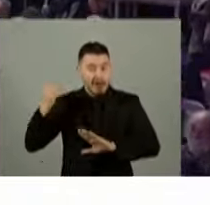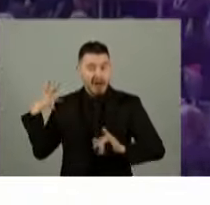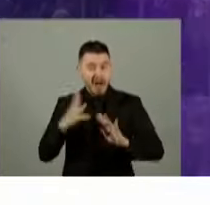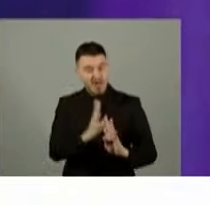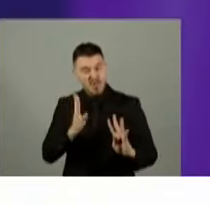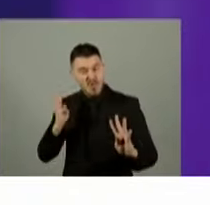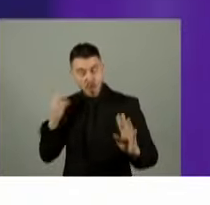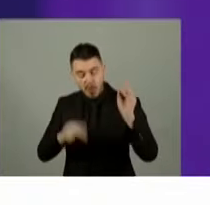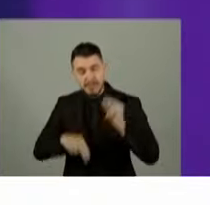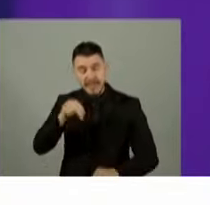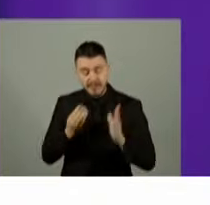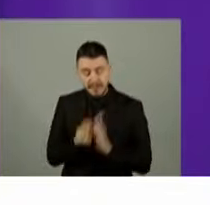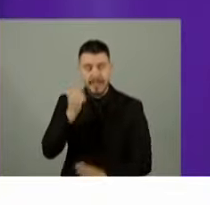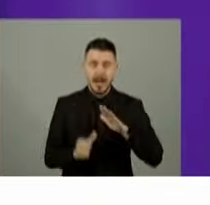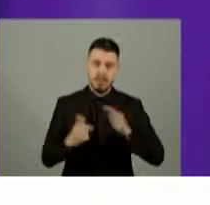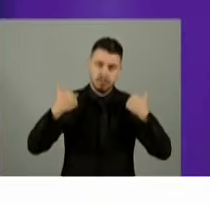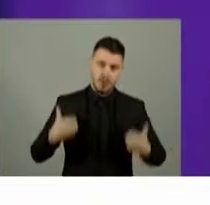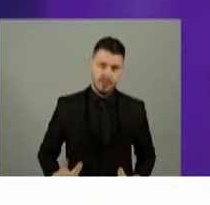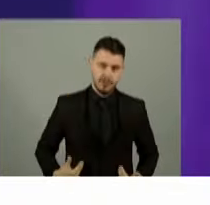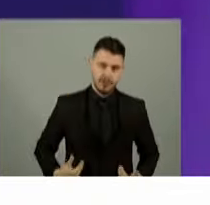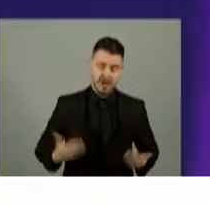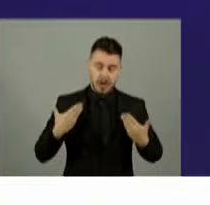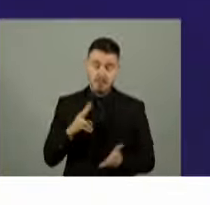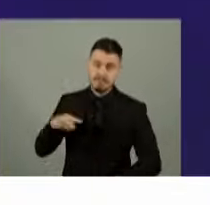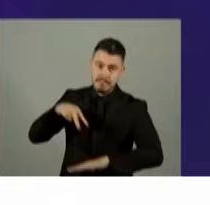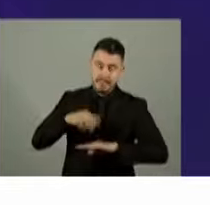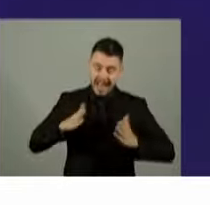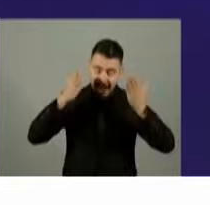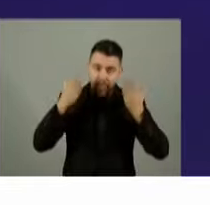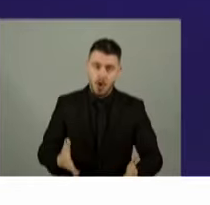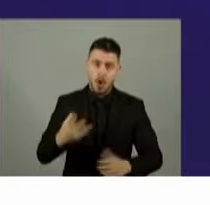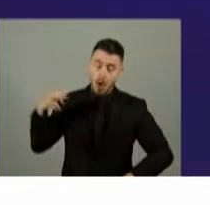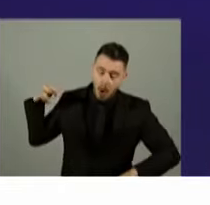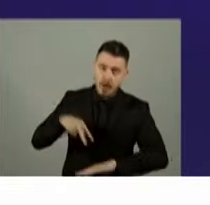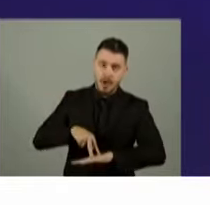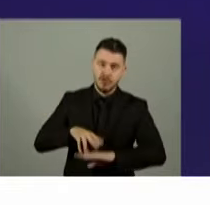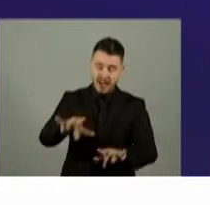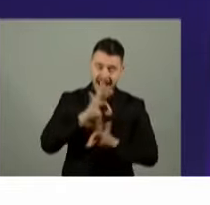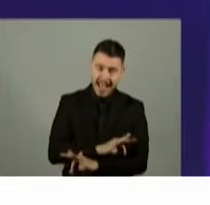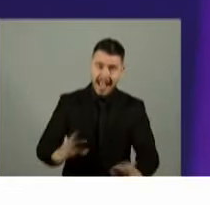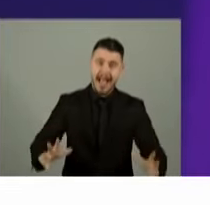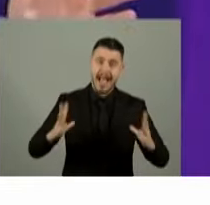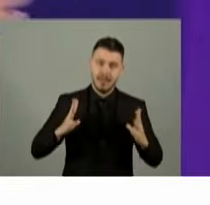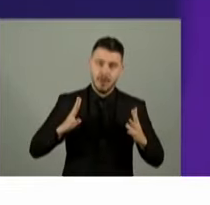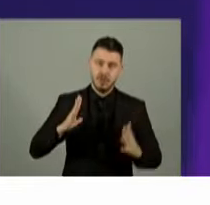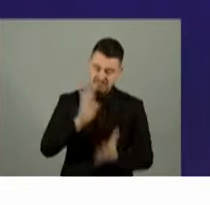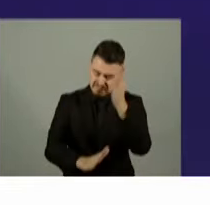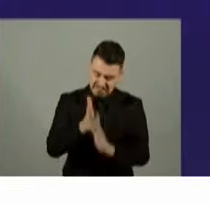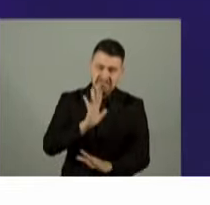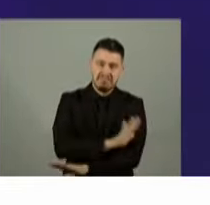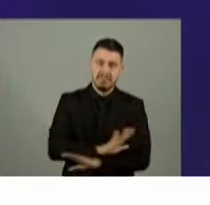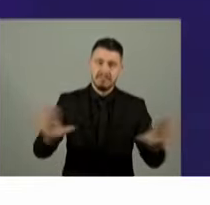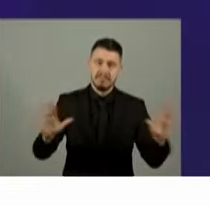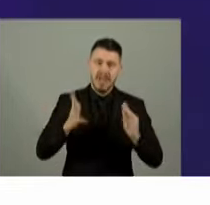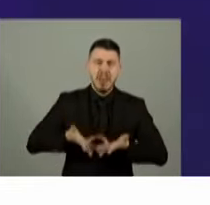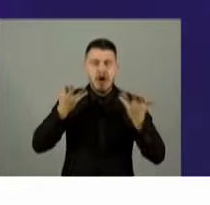σε ευρωεκλογές έτσι, σε αυτή την κατάσταση, με το να αναφεσβητούν τα 17 στα 24 μέλη της πολιτικής γραμματείας, δηλαδή ουσιαστικά όλη η ελίτ του